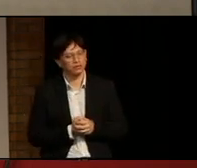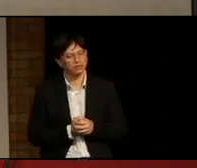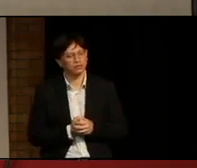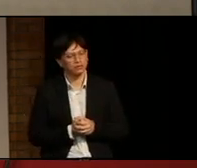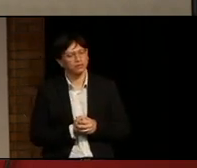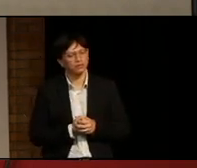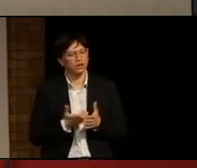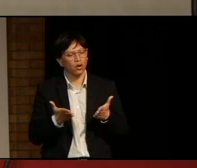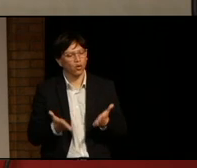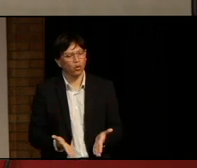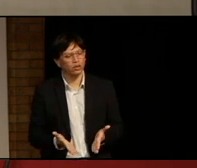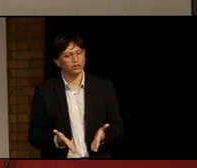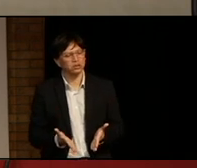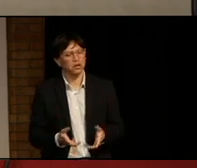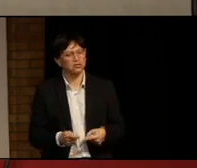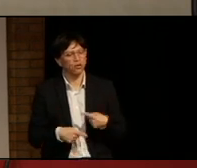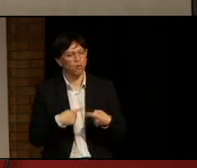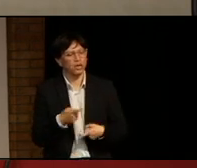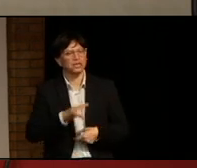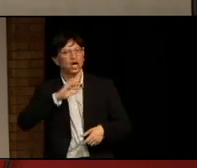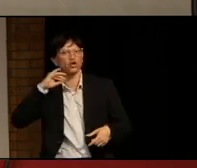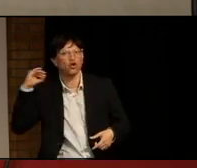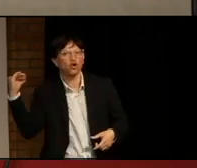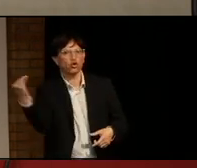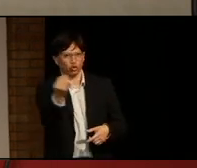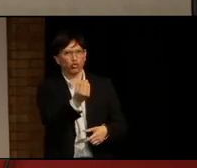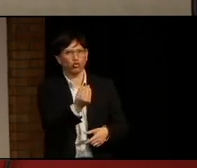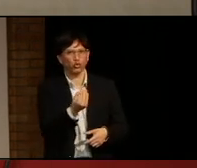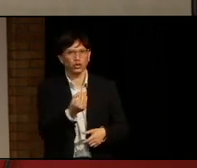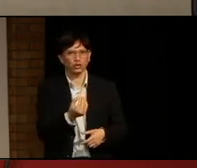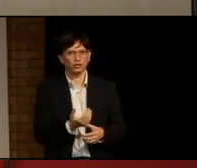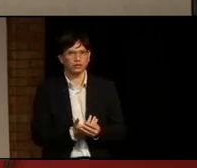sia un passaggio su cui Tutti possiamo Ass starci